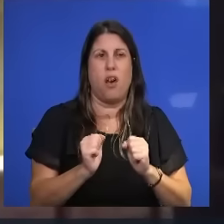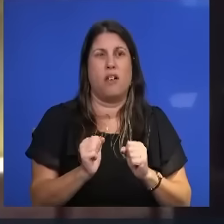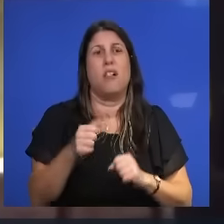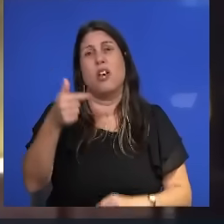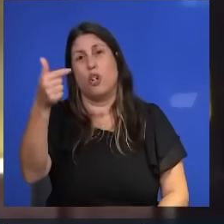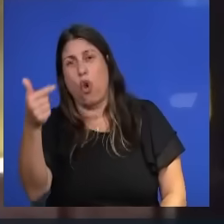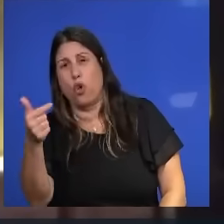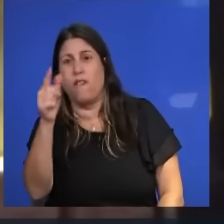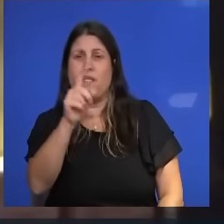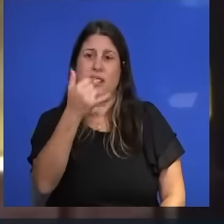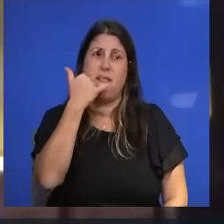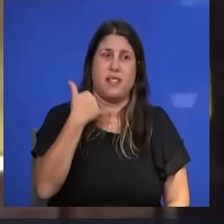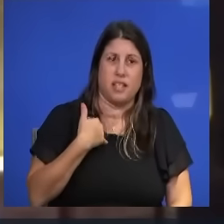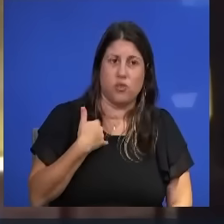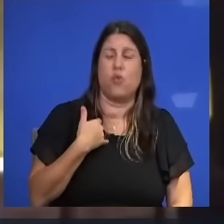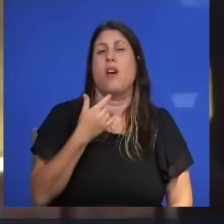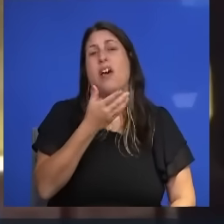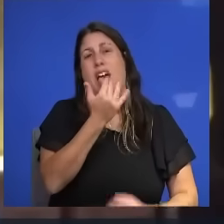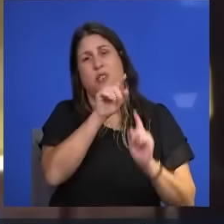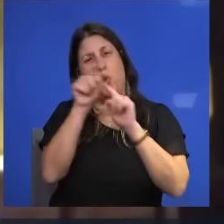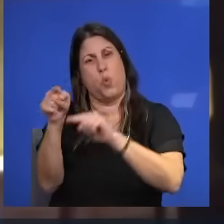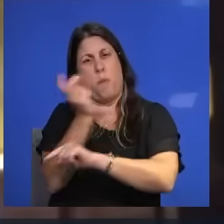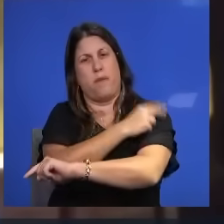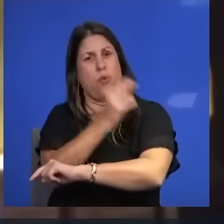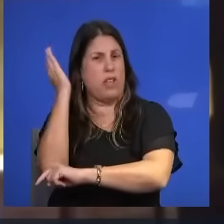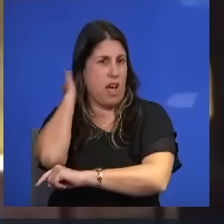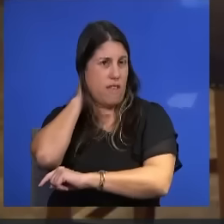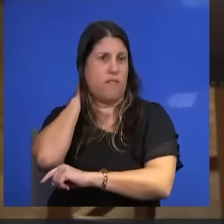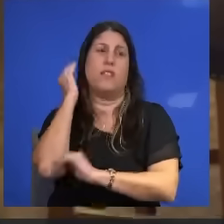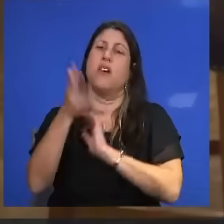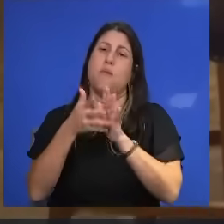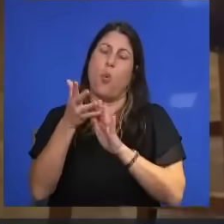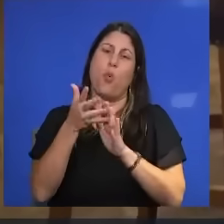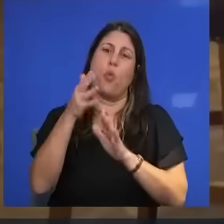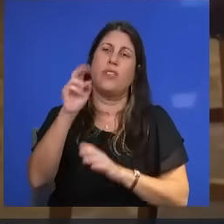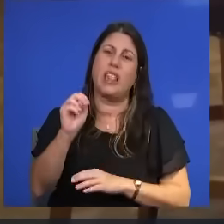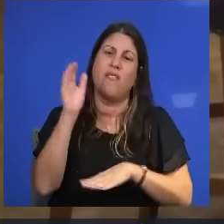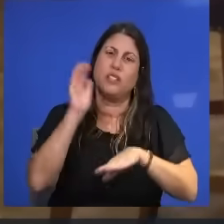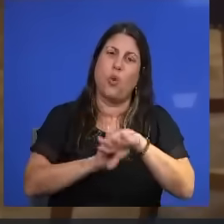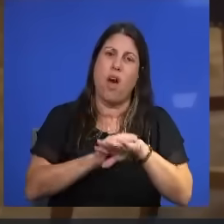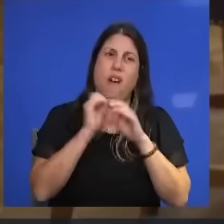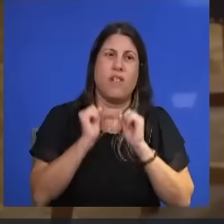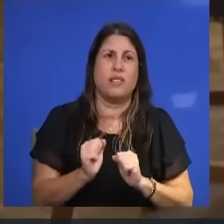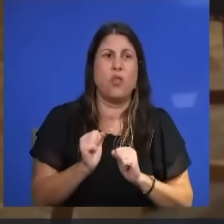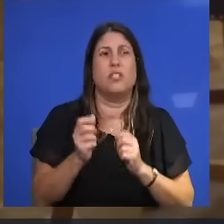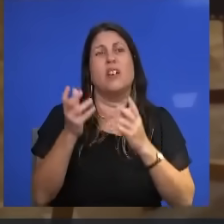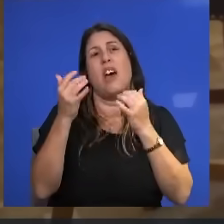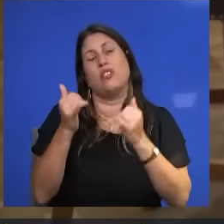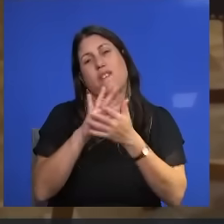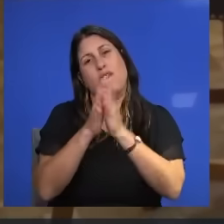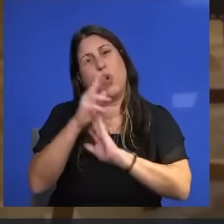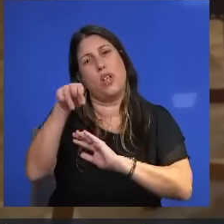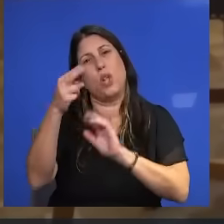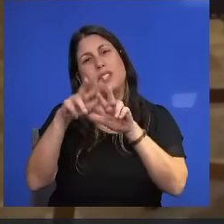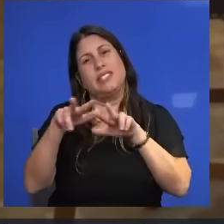אצלם מפיקוד העורף, ואמרו להם שנדב זוהה בוודאות. אז הם הפכו להיות עכשיו בסטטוס אחר, הם הורים